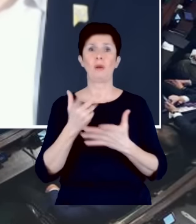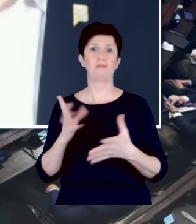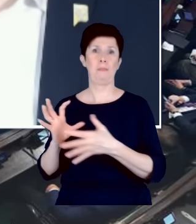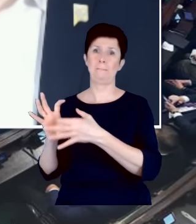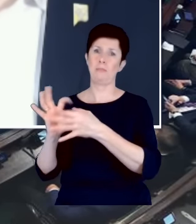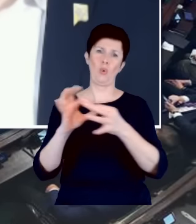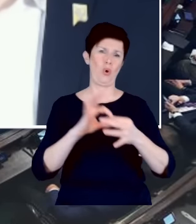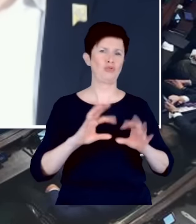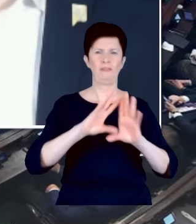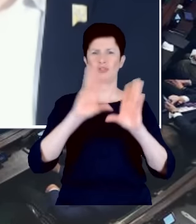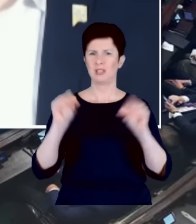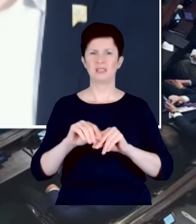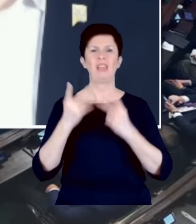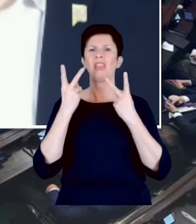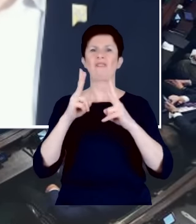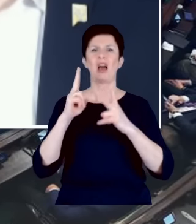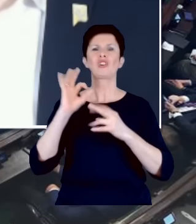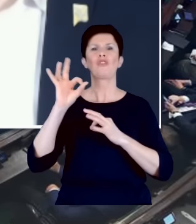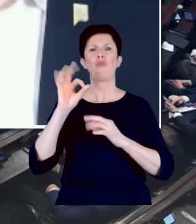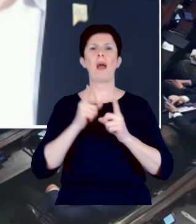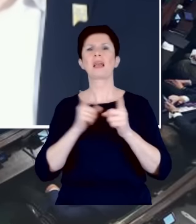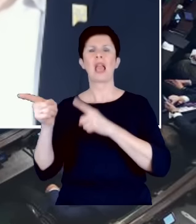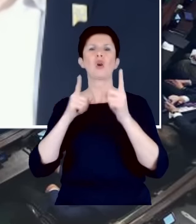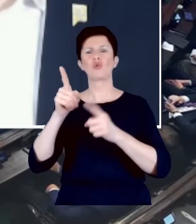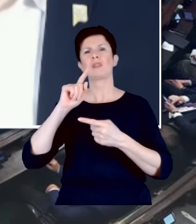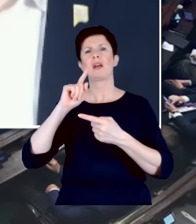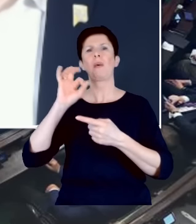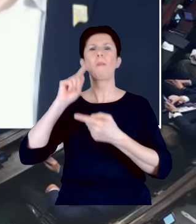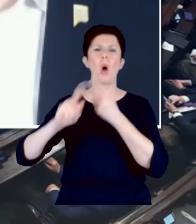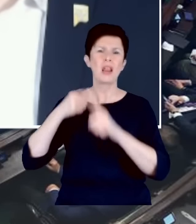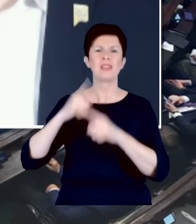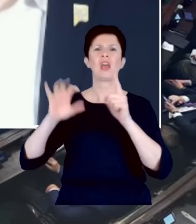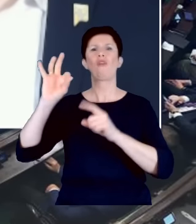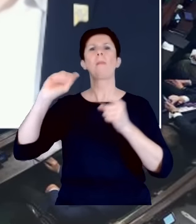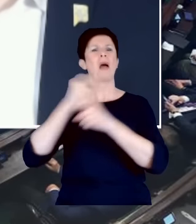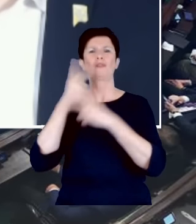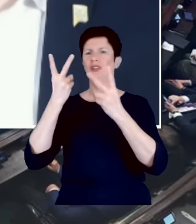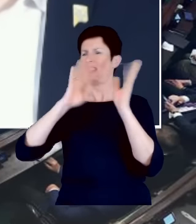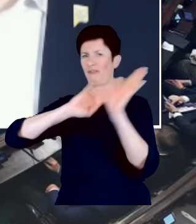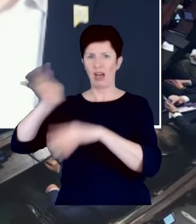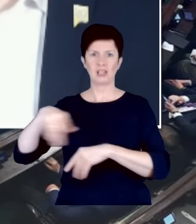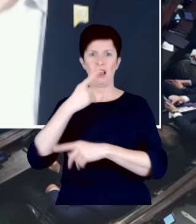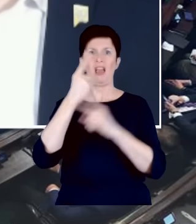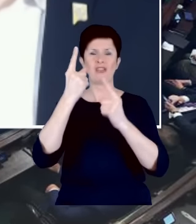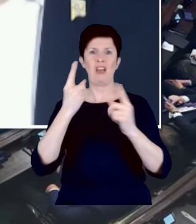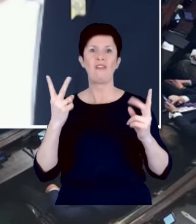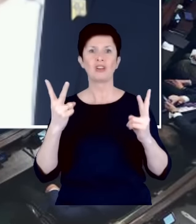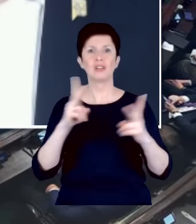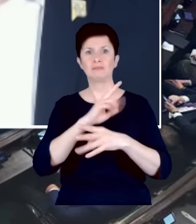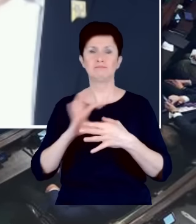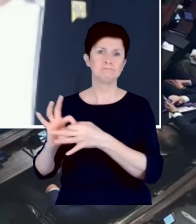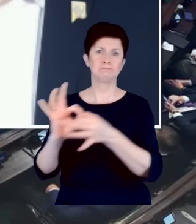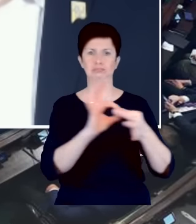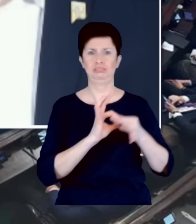poglądy polityczne, bez względu na kraj pochodzenia, połączyło wszystkich rolników. Ja dzisiaj spędziłem no, połowę dnia, praktycznie cały czas byłem